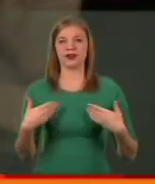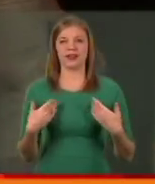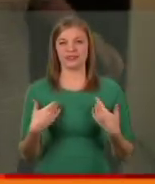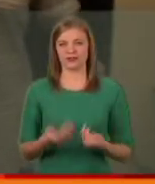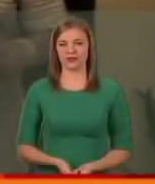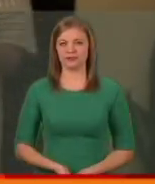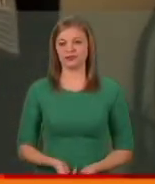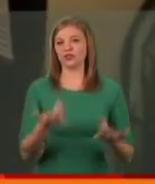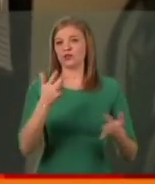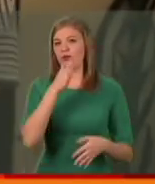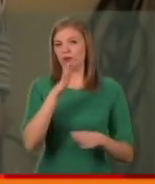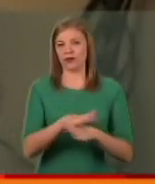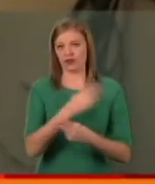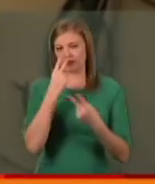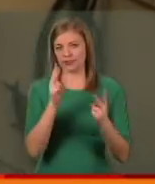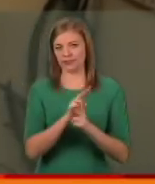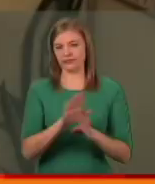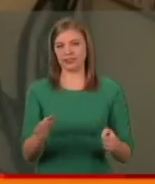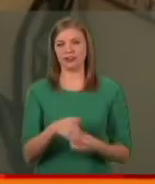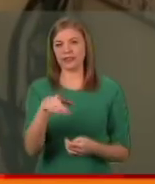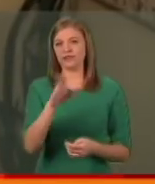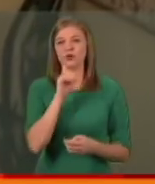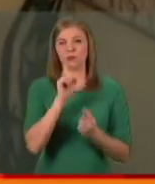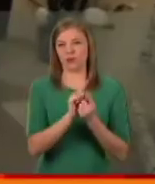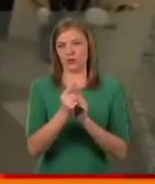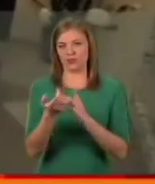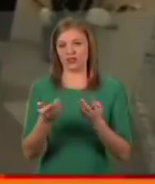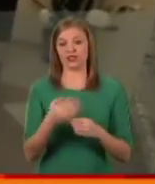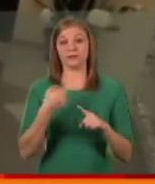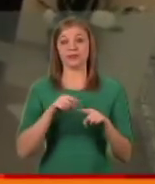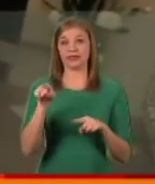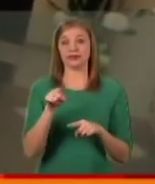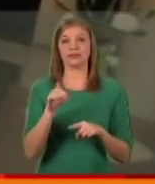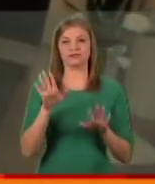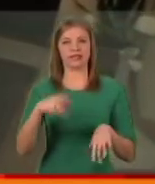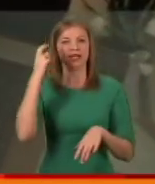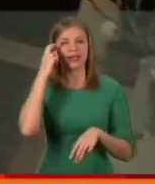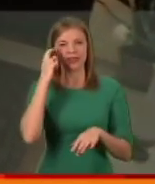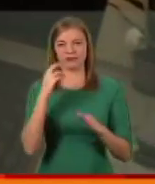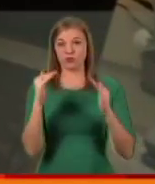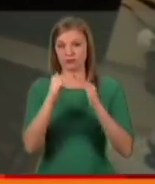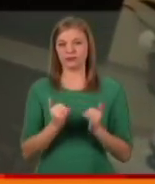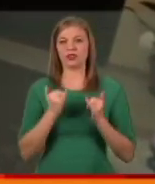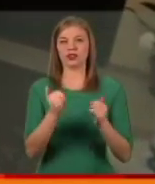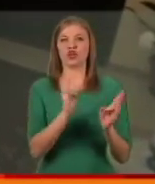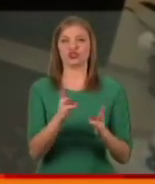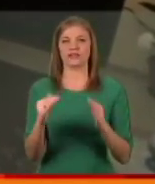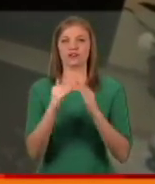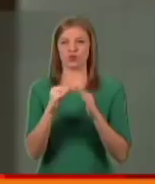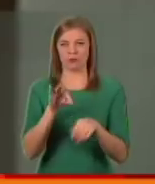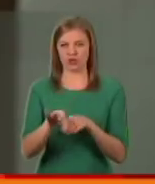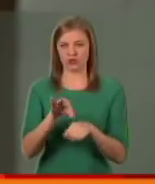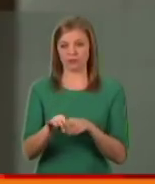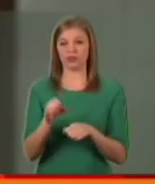Здравствуйте! Скільки літ, скільки зім, родне? Боже, ти все молодіше, молодіше. Це Наталія Мазур в київському притулкові для жертв домашнього